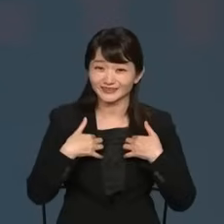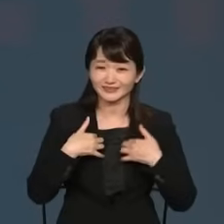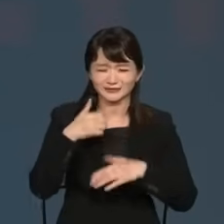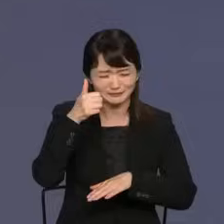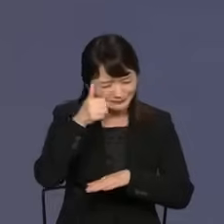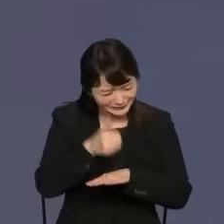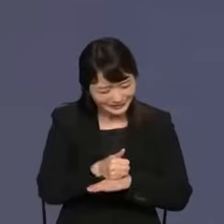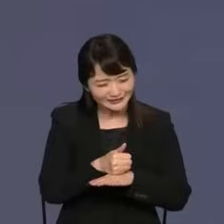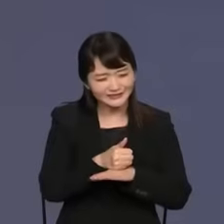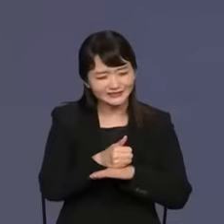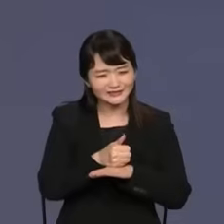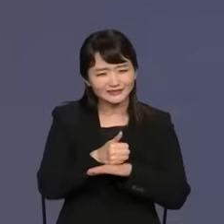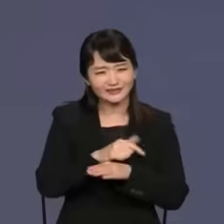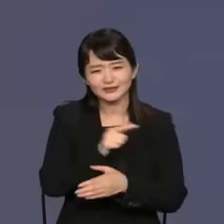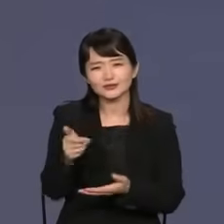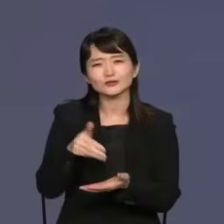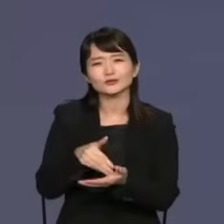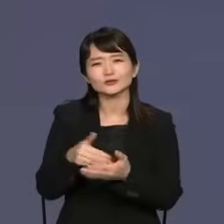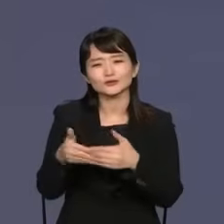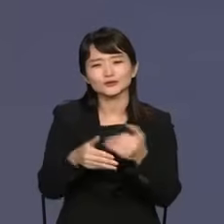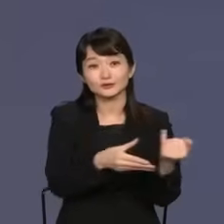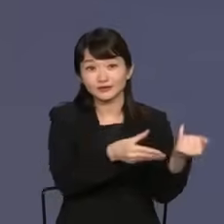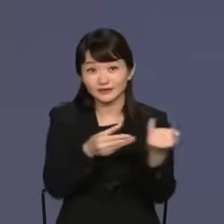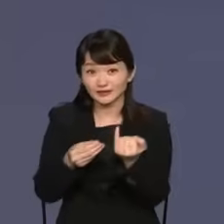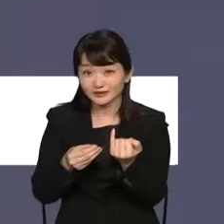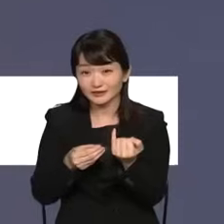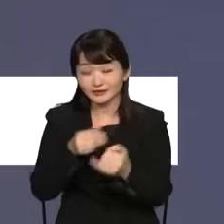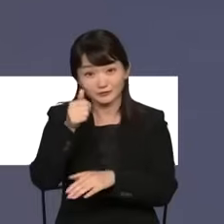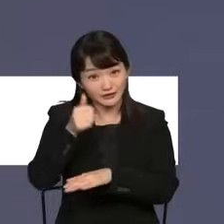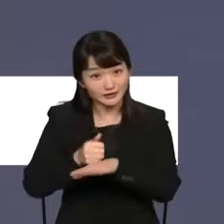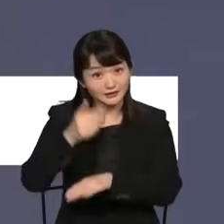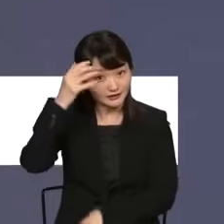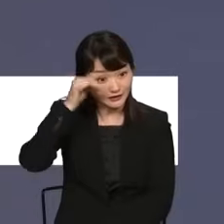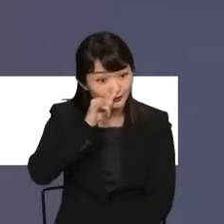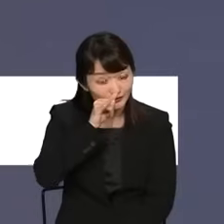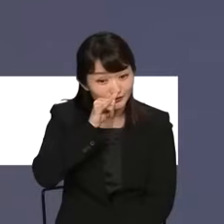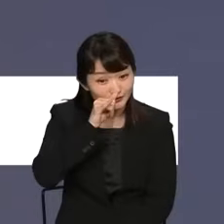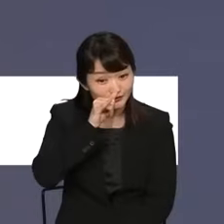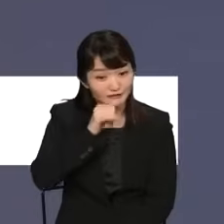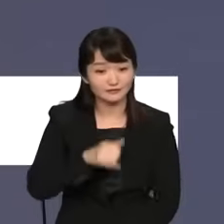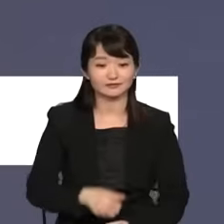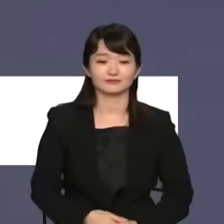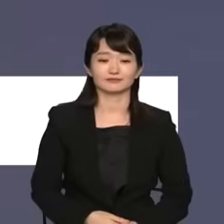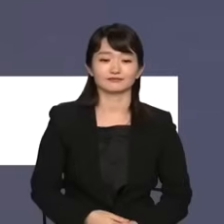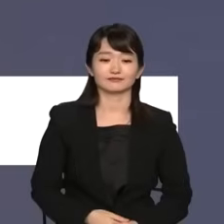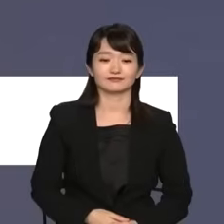모셨습니다. 이 마침내라는 대사를 아직 기억하고 계실까요? 마침내.